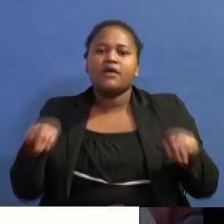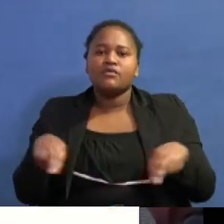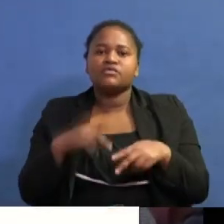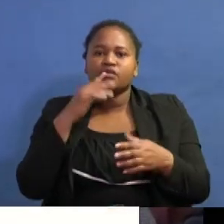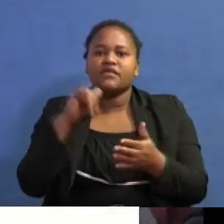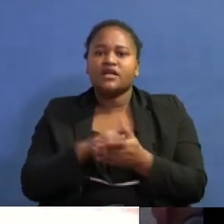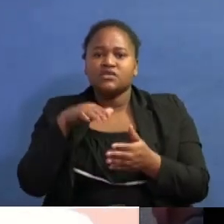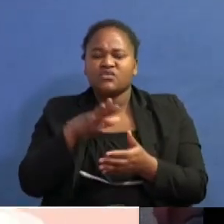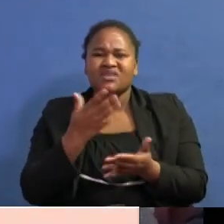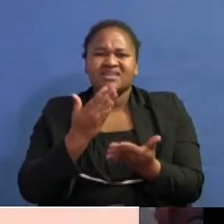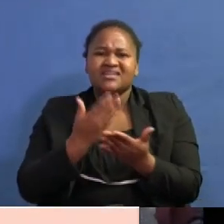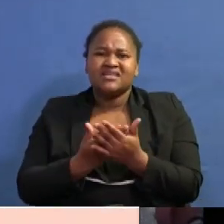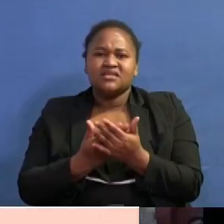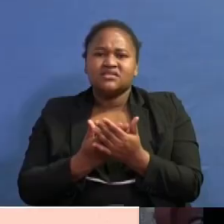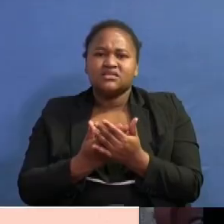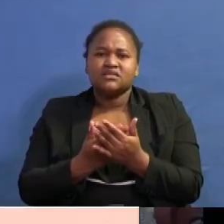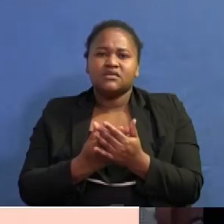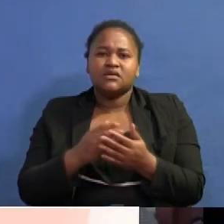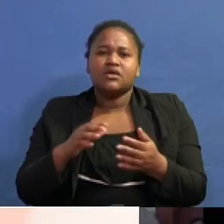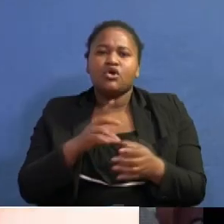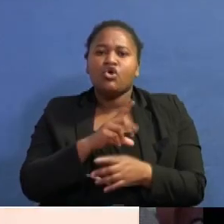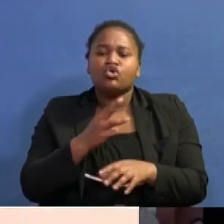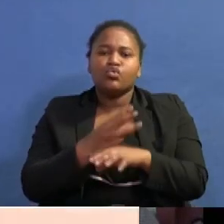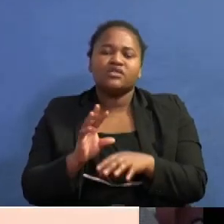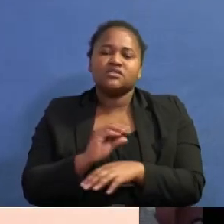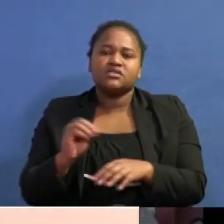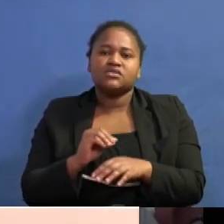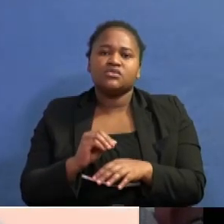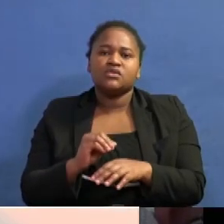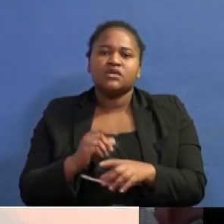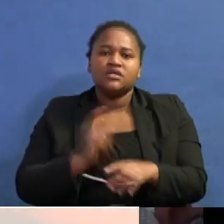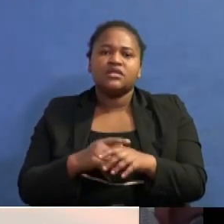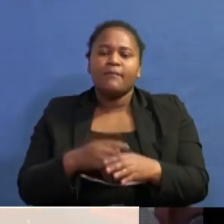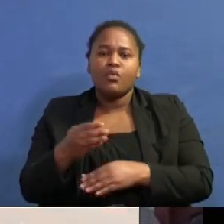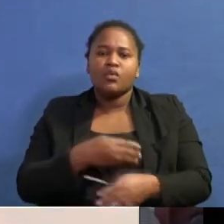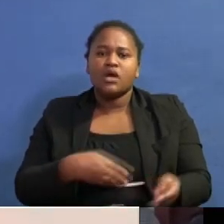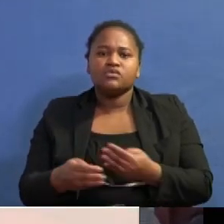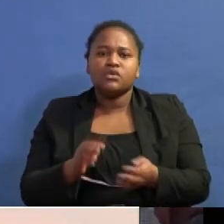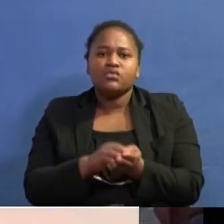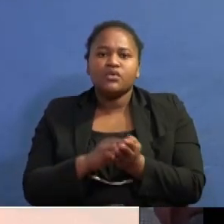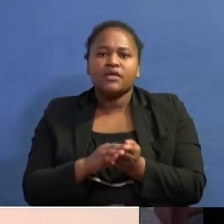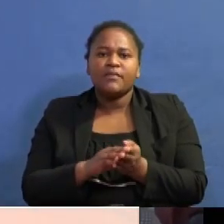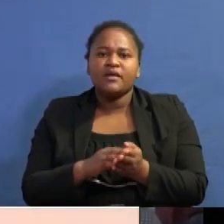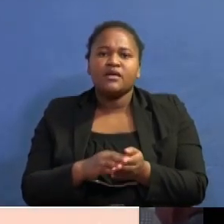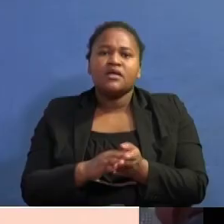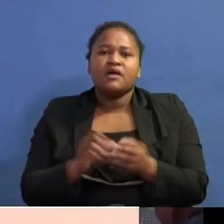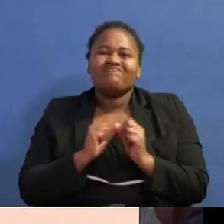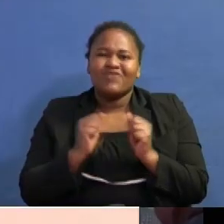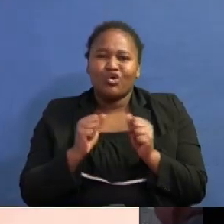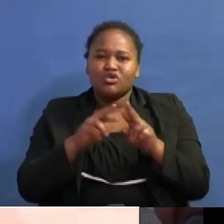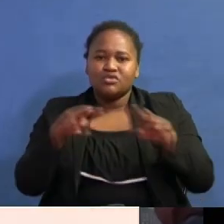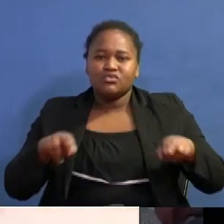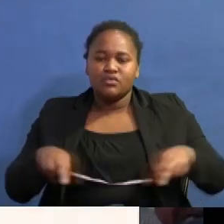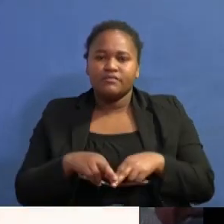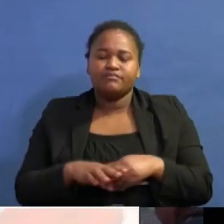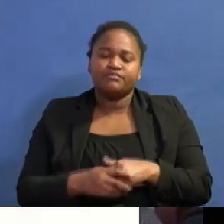nyanya yenu na mboga yenu isiharibike. Unauza ikifika jioni, unaweka kwa cold room, kesho ukifika ni